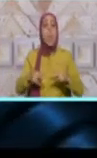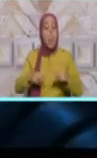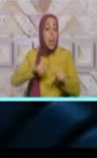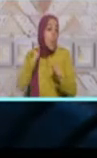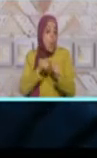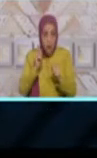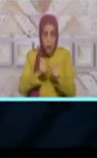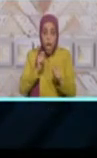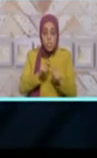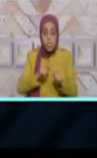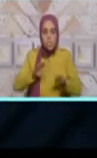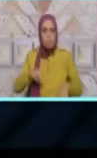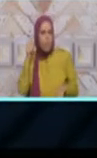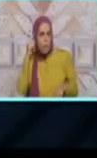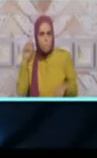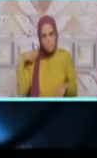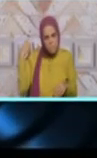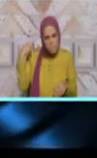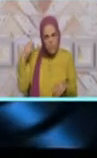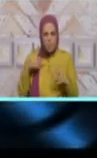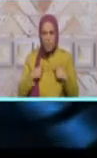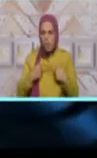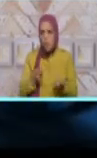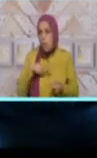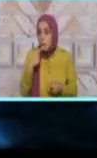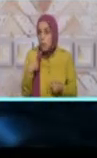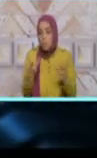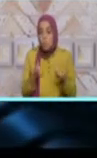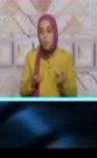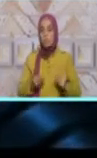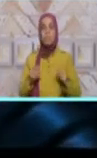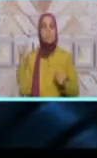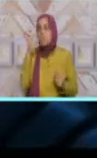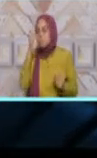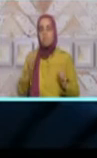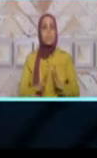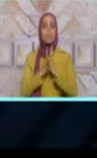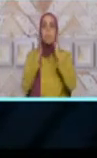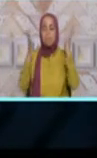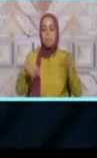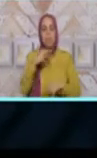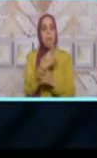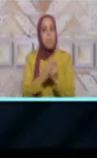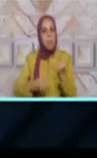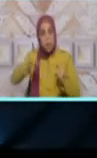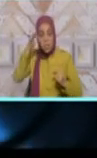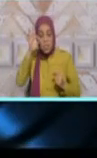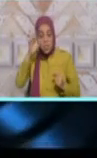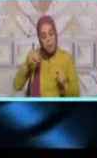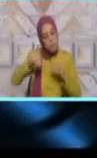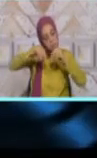انشطه محدده، يعرف ان احنا بنتكلم في كنز ضخم يولد الذهب من